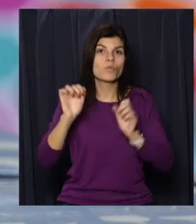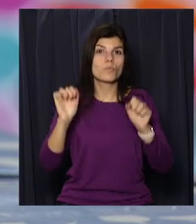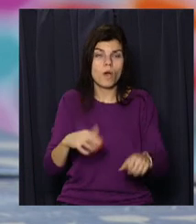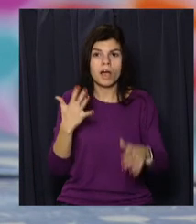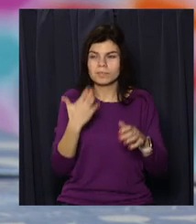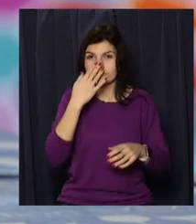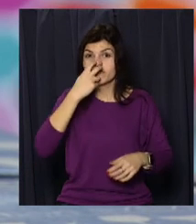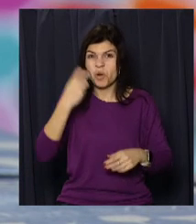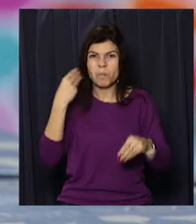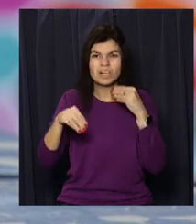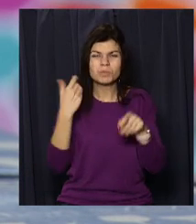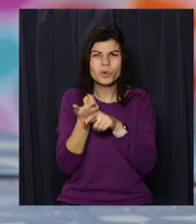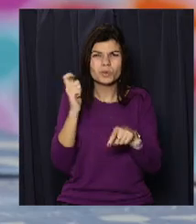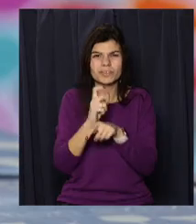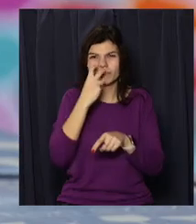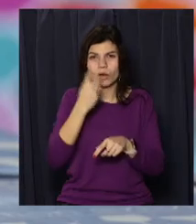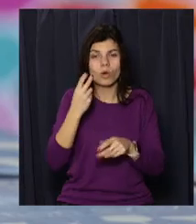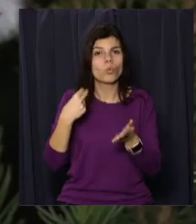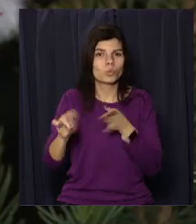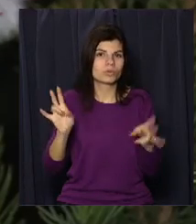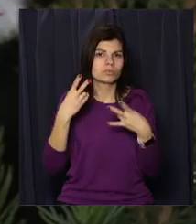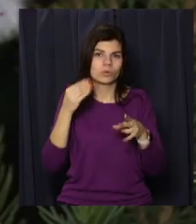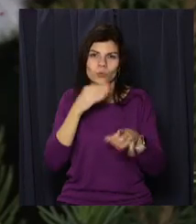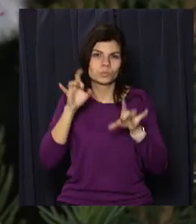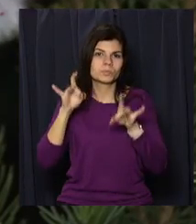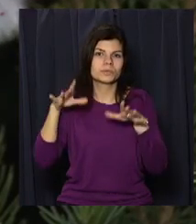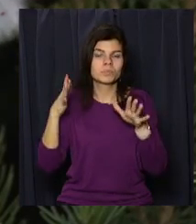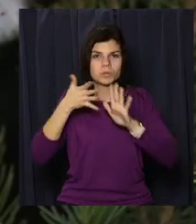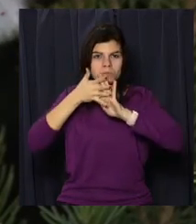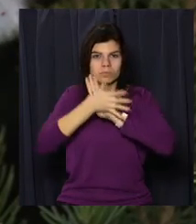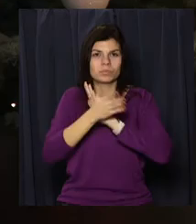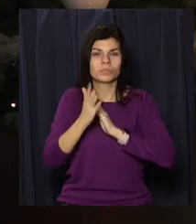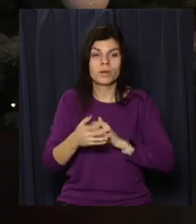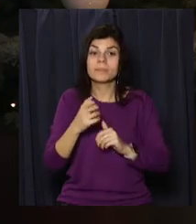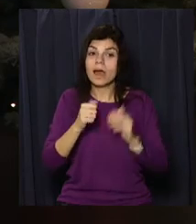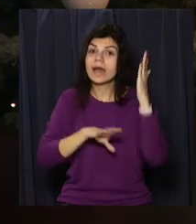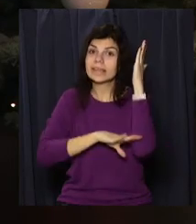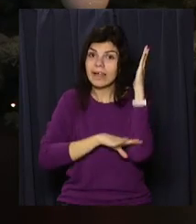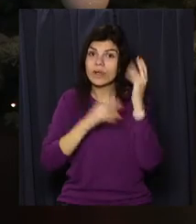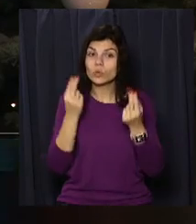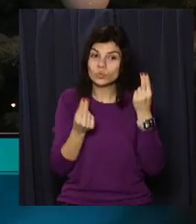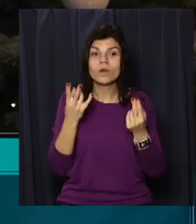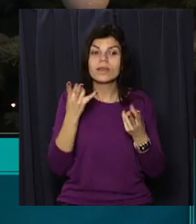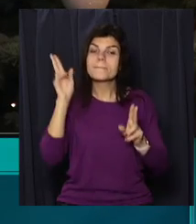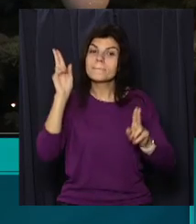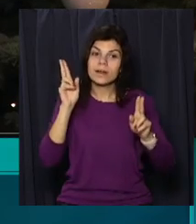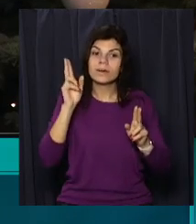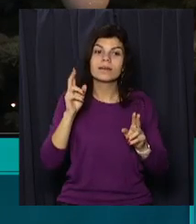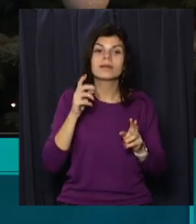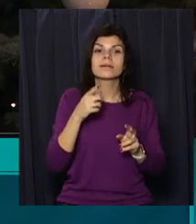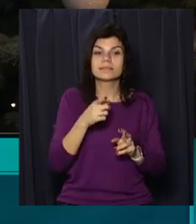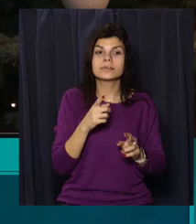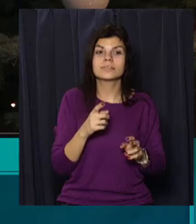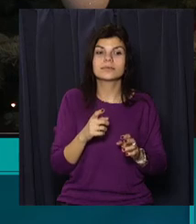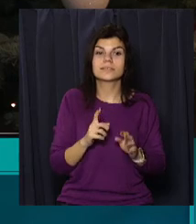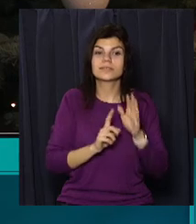Стануть у пригоді поради декоратора. Святкове дерево треба вбирати за правилами. Звісно, ми почнемо з гірлянди.